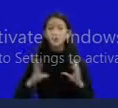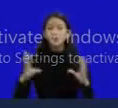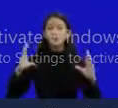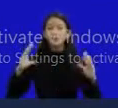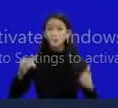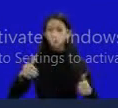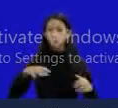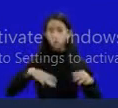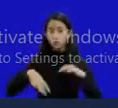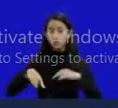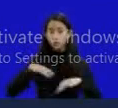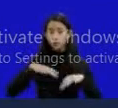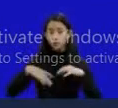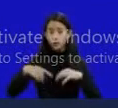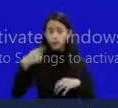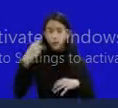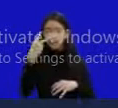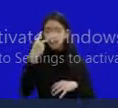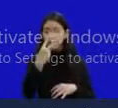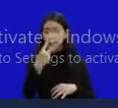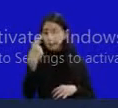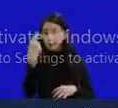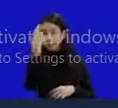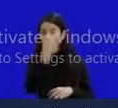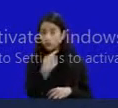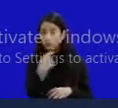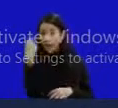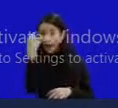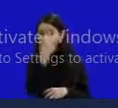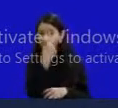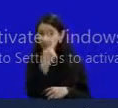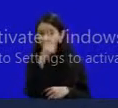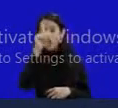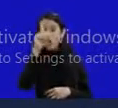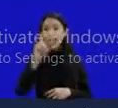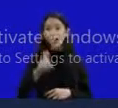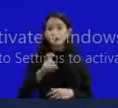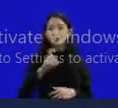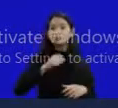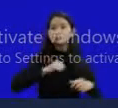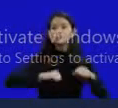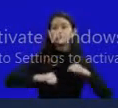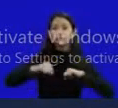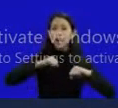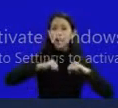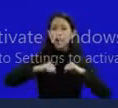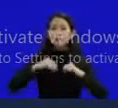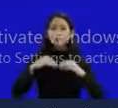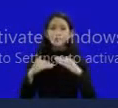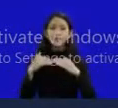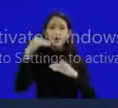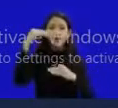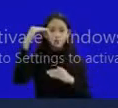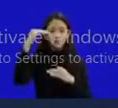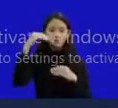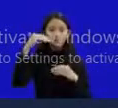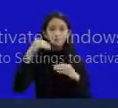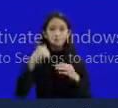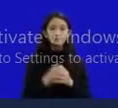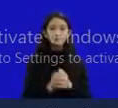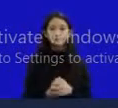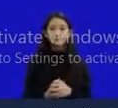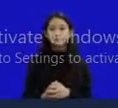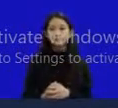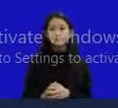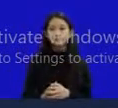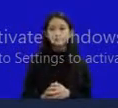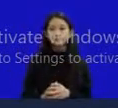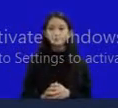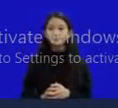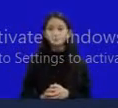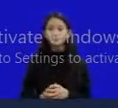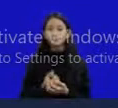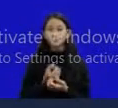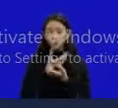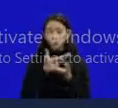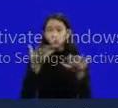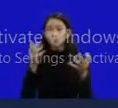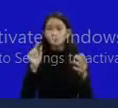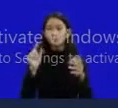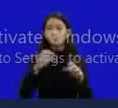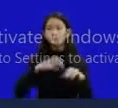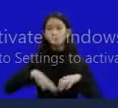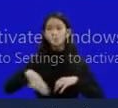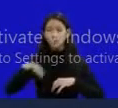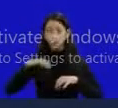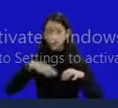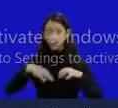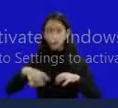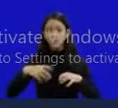siap untuk melakukan tatap muka kalau ingin makan tetap muka harus segera meningkatkan kesehatannya untuk melaksanakan